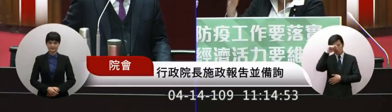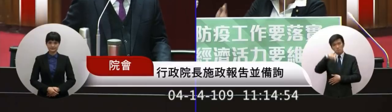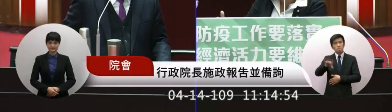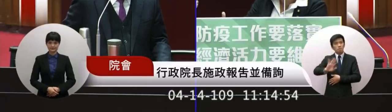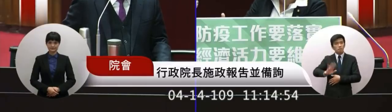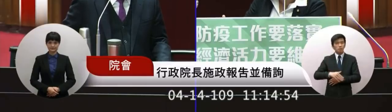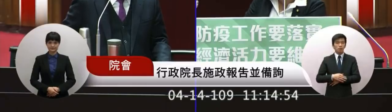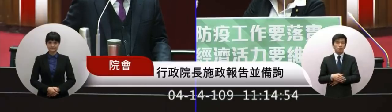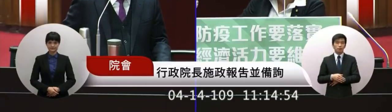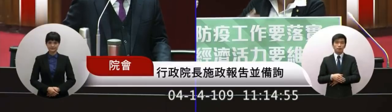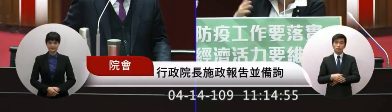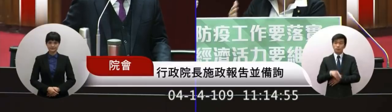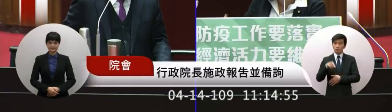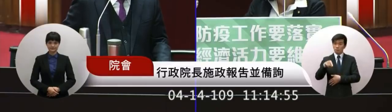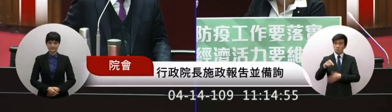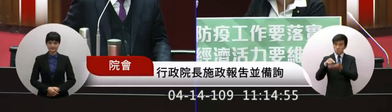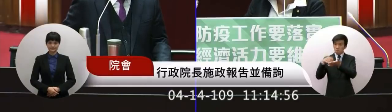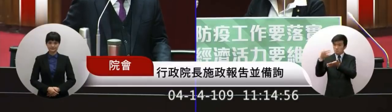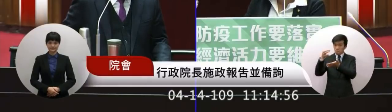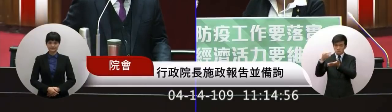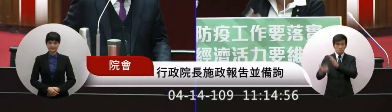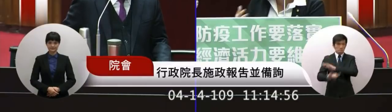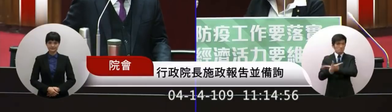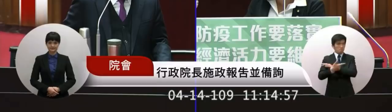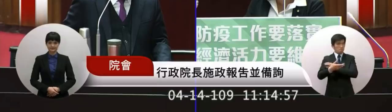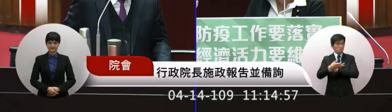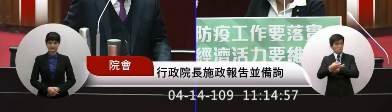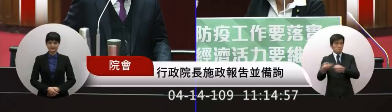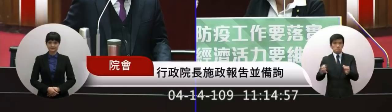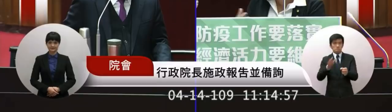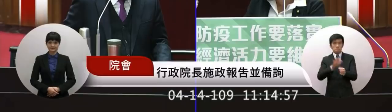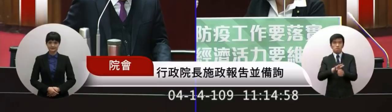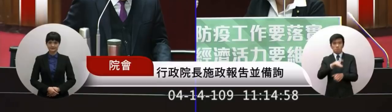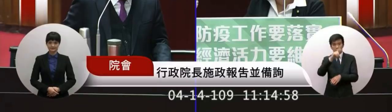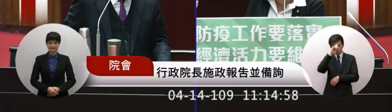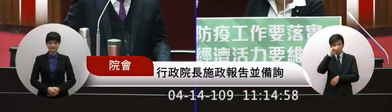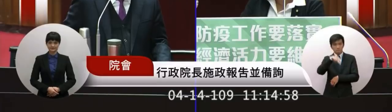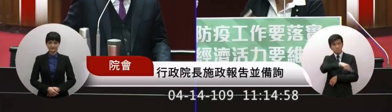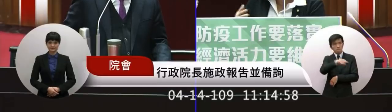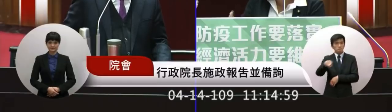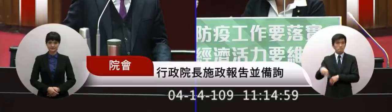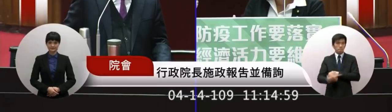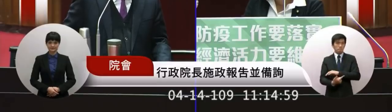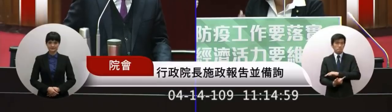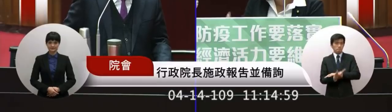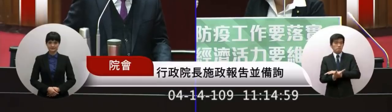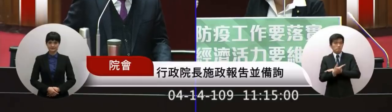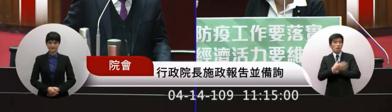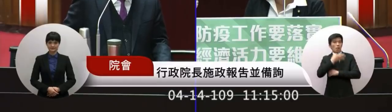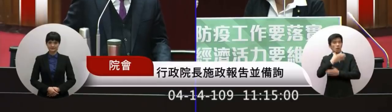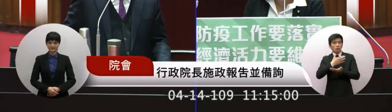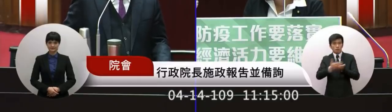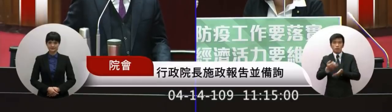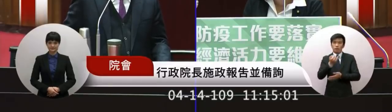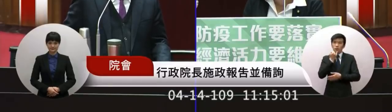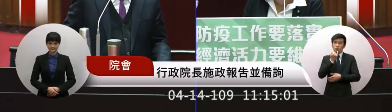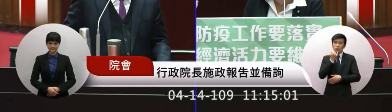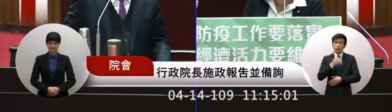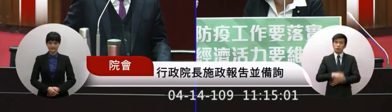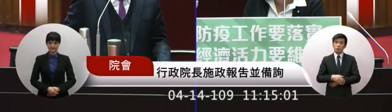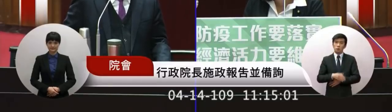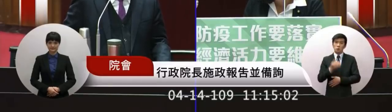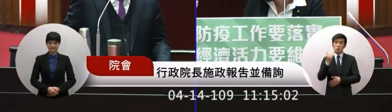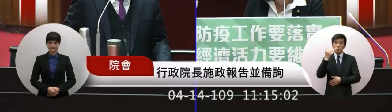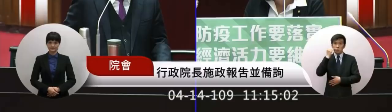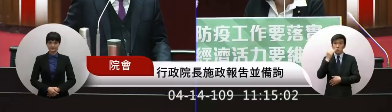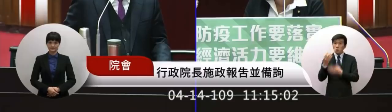這個經濟趕緊要發佈讓他們可以趕緊緊有一個改革的問題沒有經濟